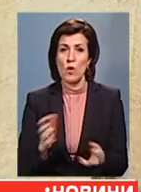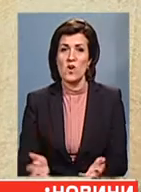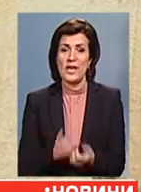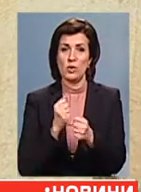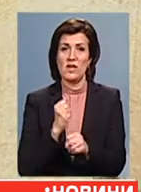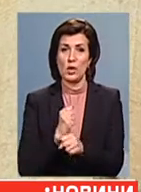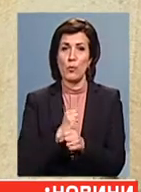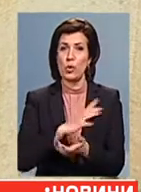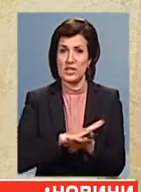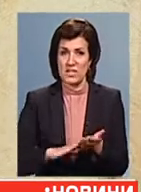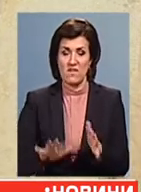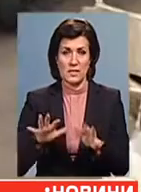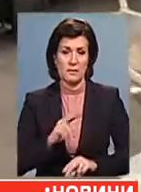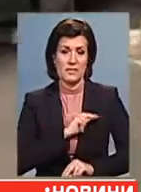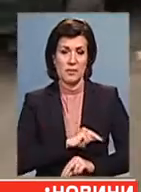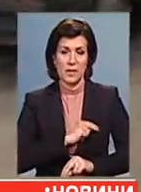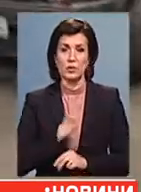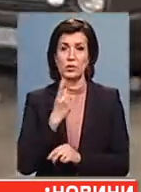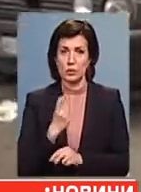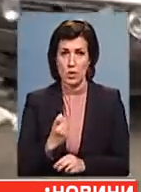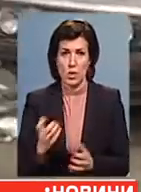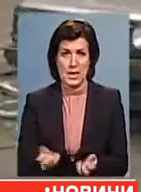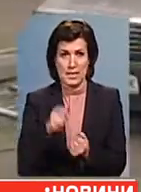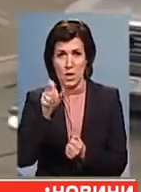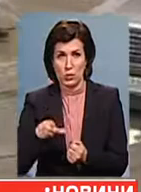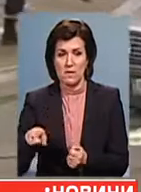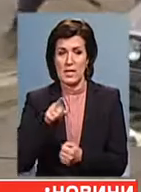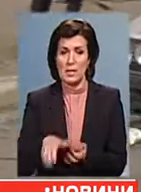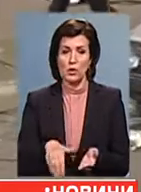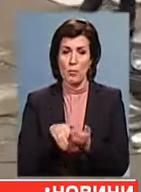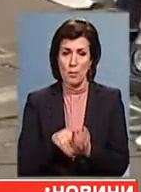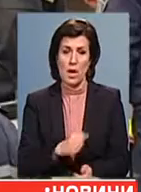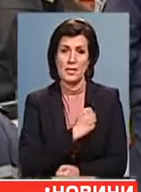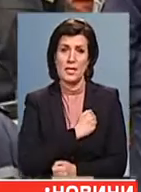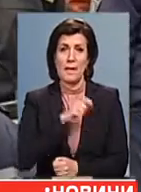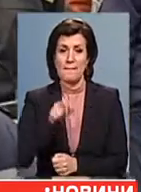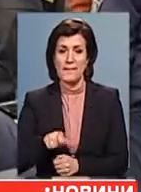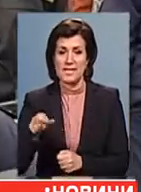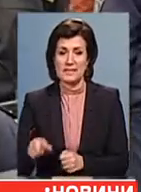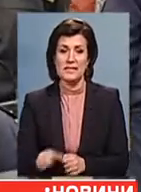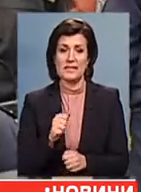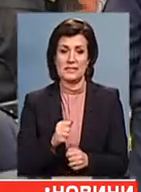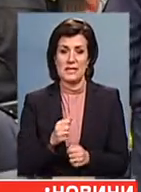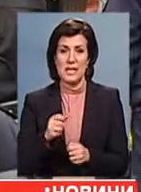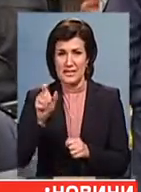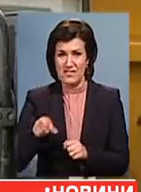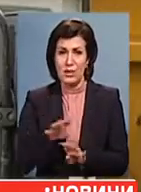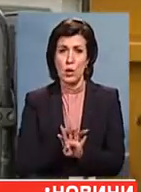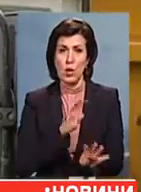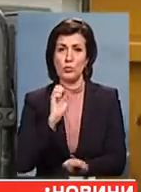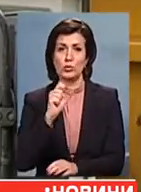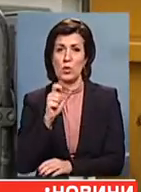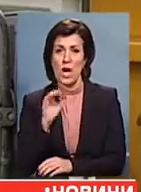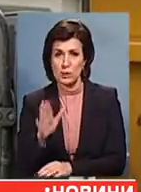роботи тривають, на місці працюють близько 100 рятувальників, їм допомагають бійці з цивільного корпусу «Азов», а також